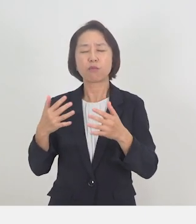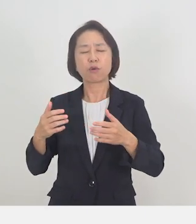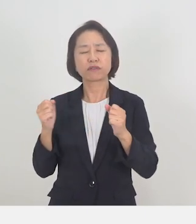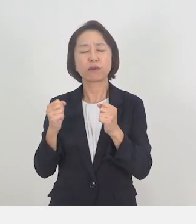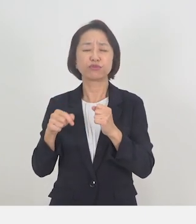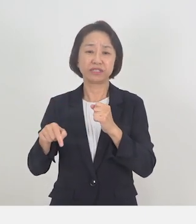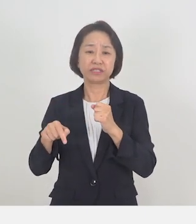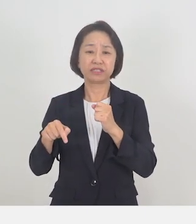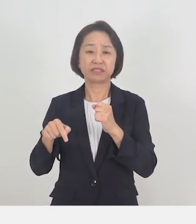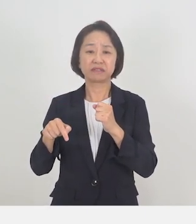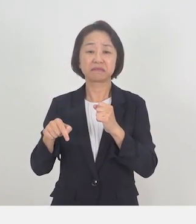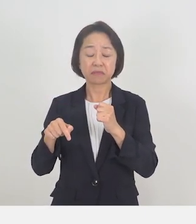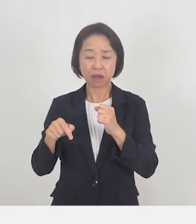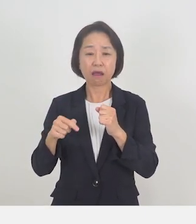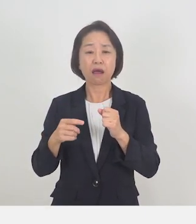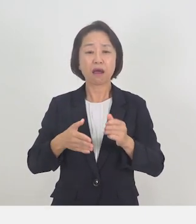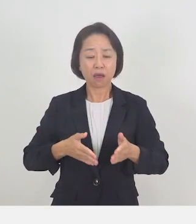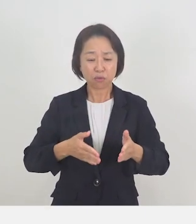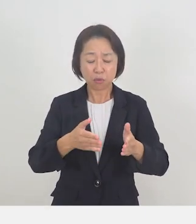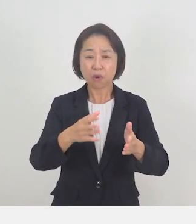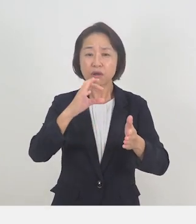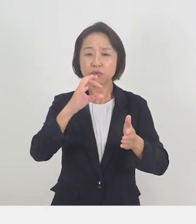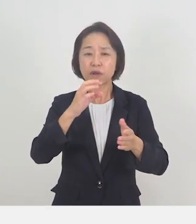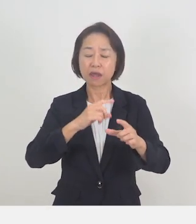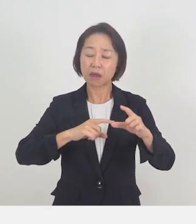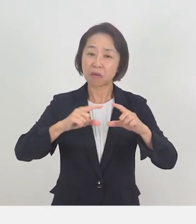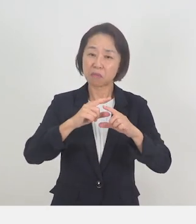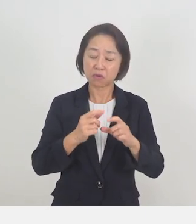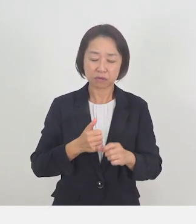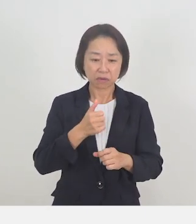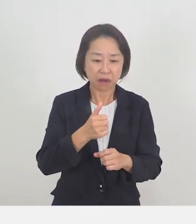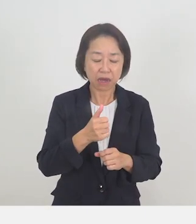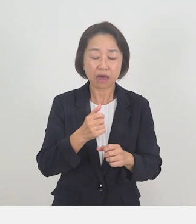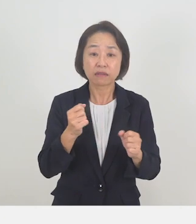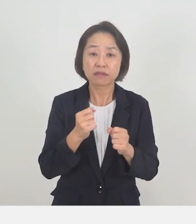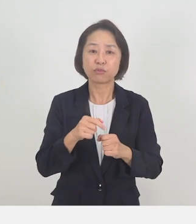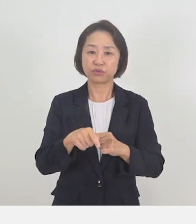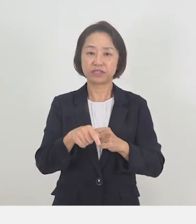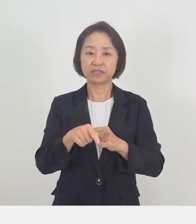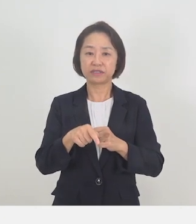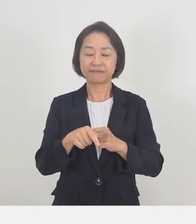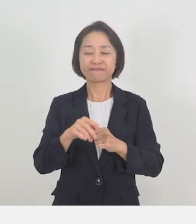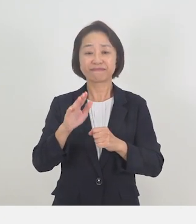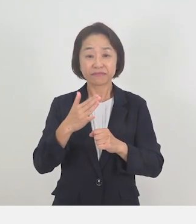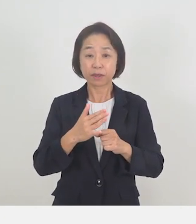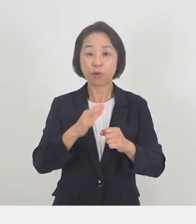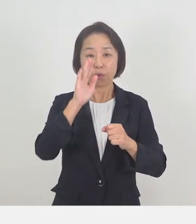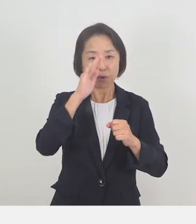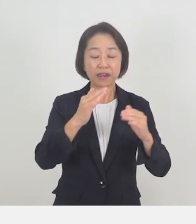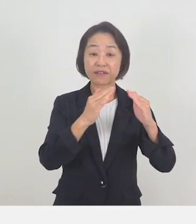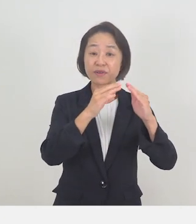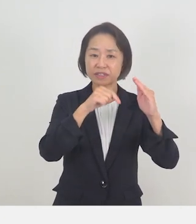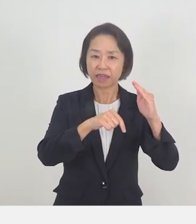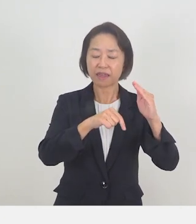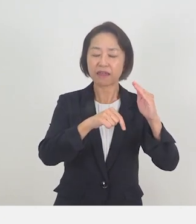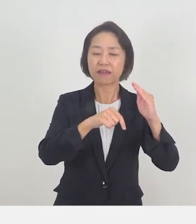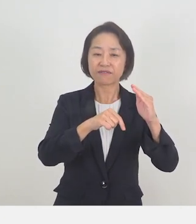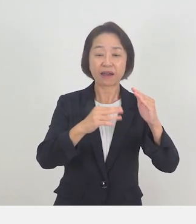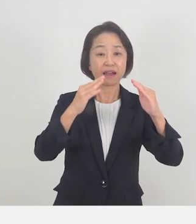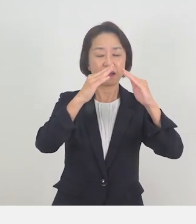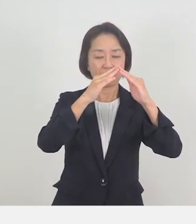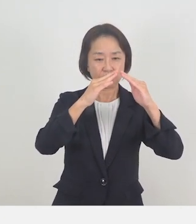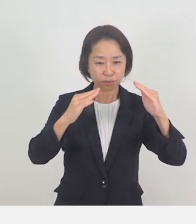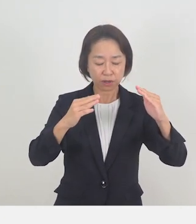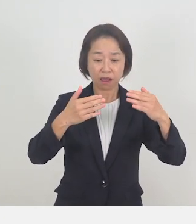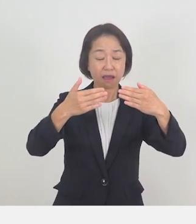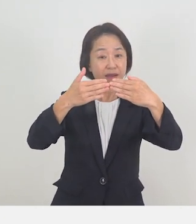廊下やトイレはさらに寒いものでした一方これからの家では熱は壁床天井